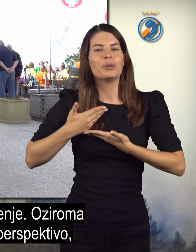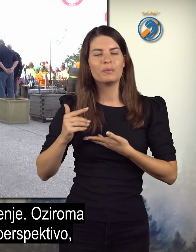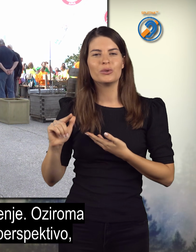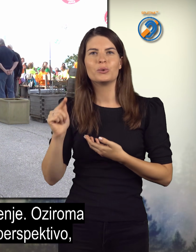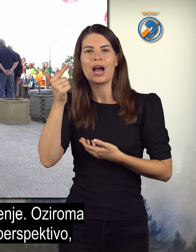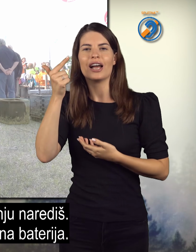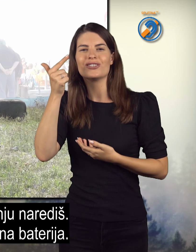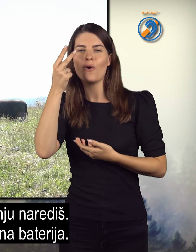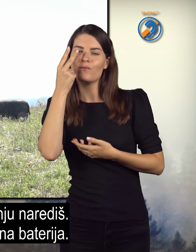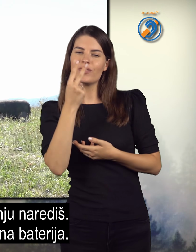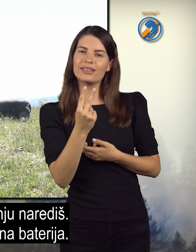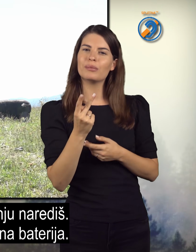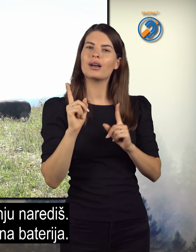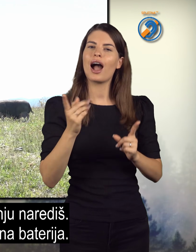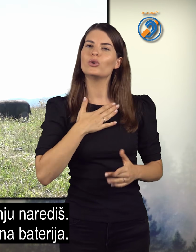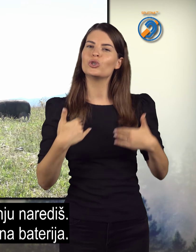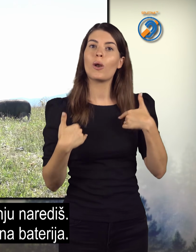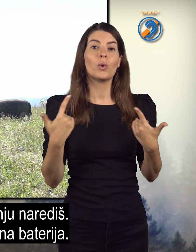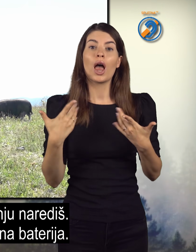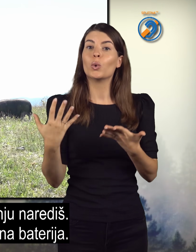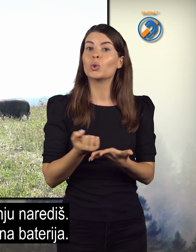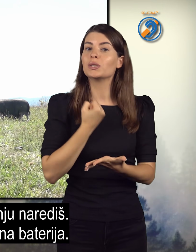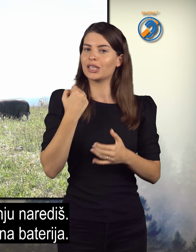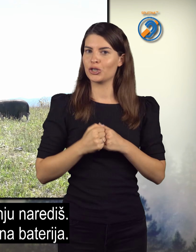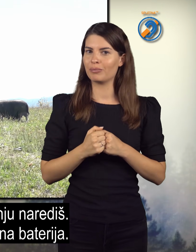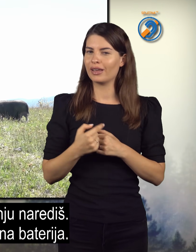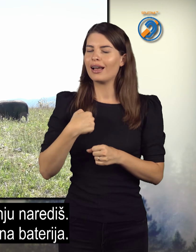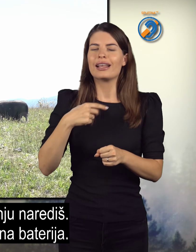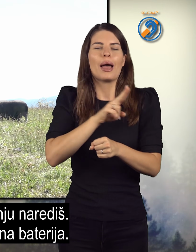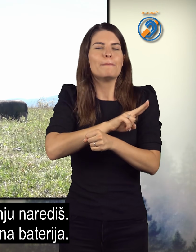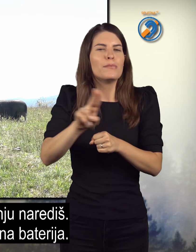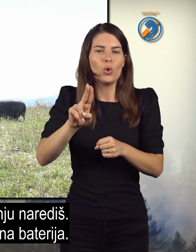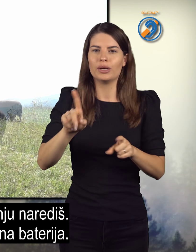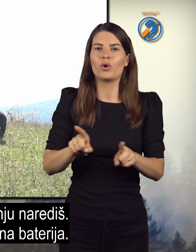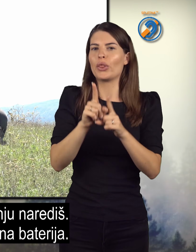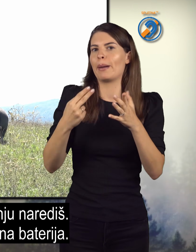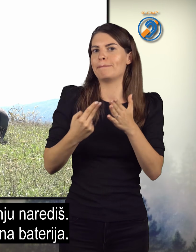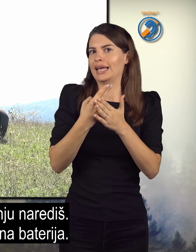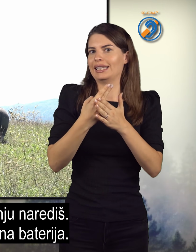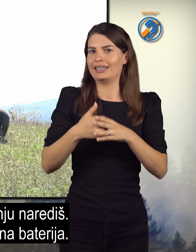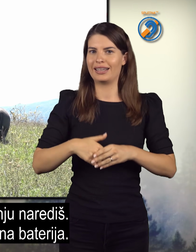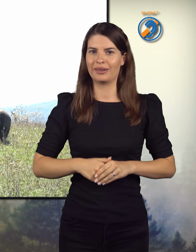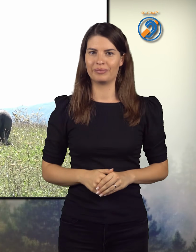drugo perspektivo, kaj v življenju lahko narediš. Nafilam se kot ena baterija.